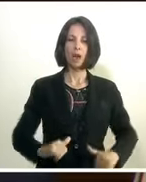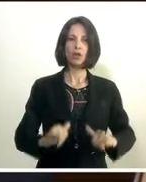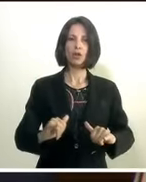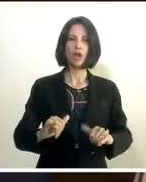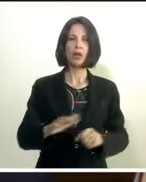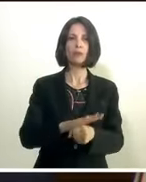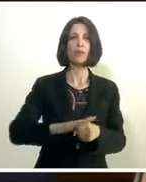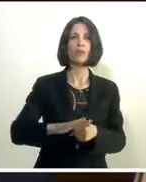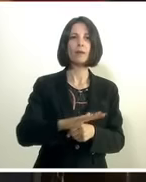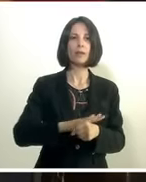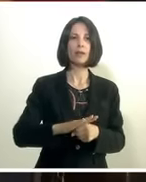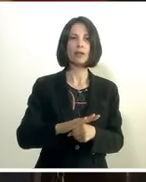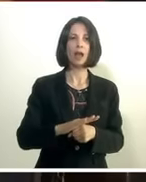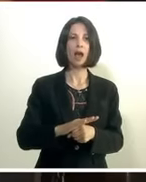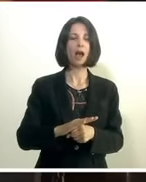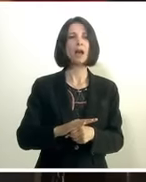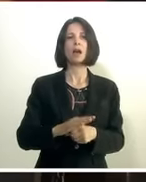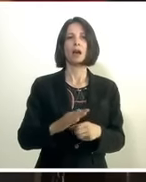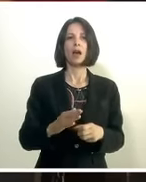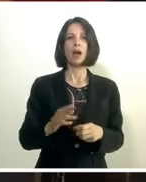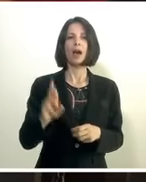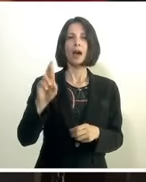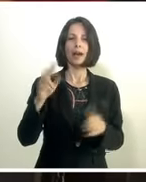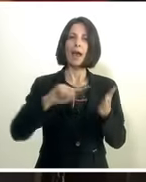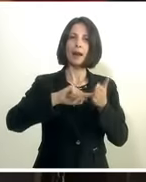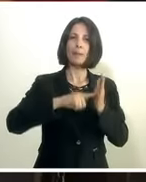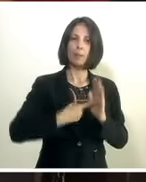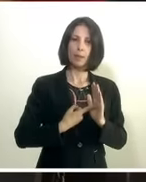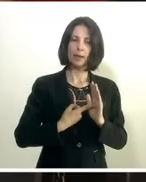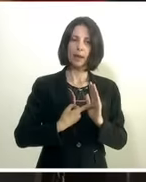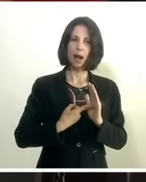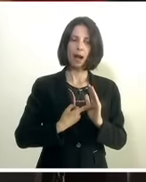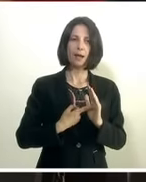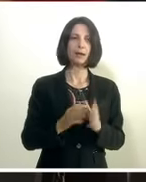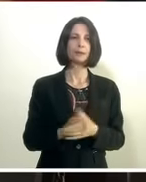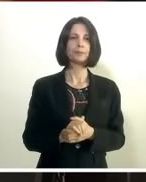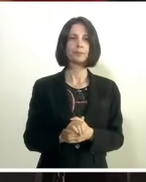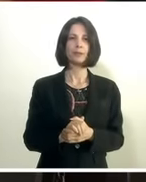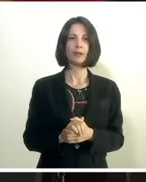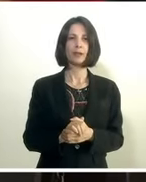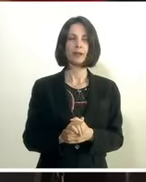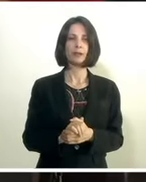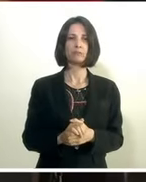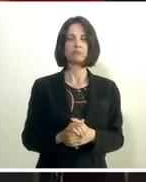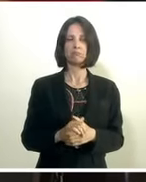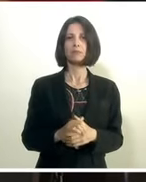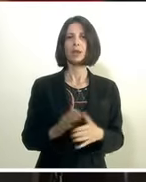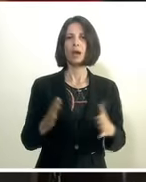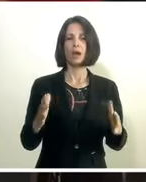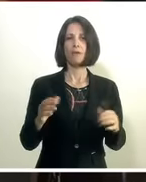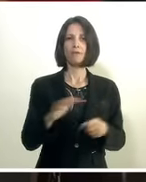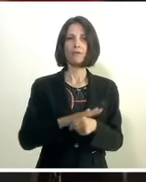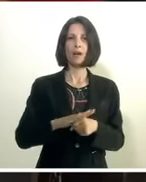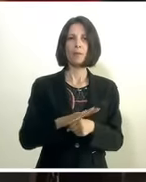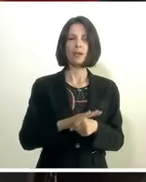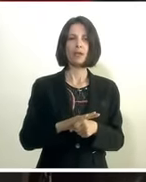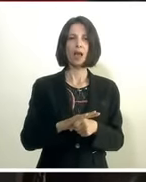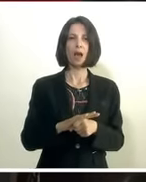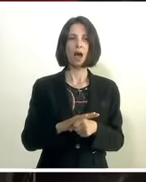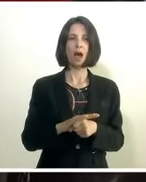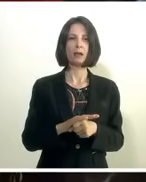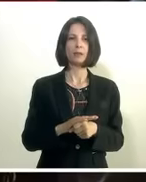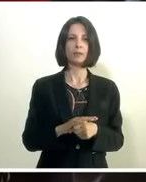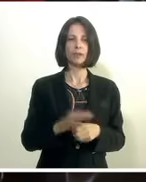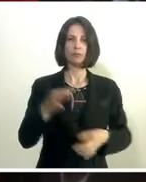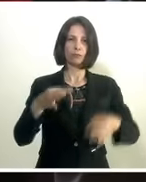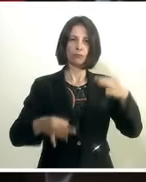di consolidata ispirazione repubblicana ed azionista appartenente all'aristocrazia cittadina per tradizione di toga e per aver